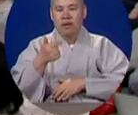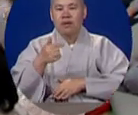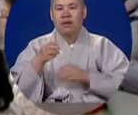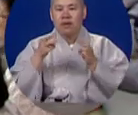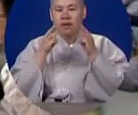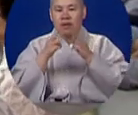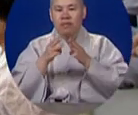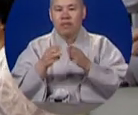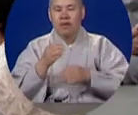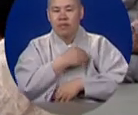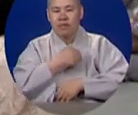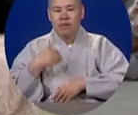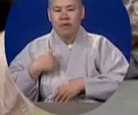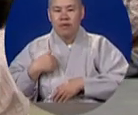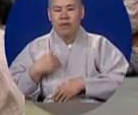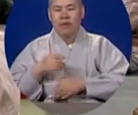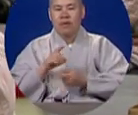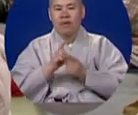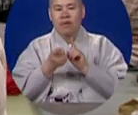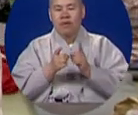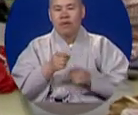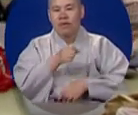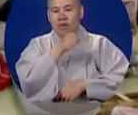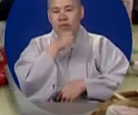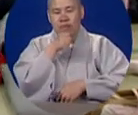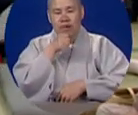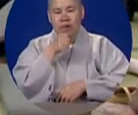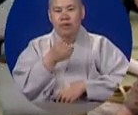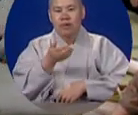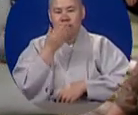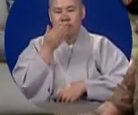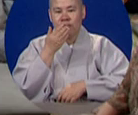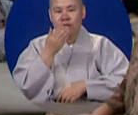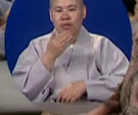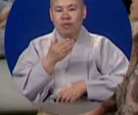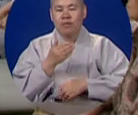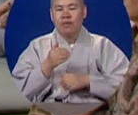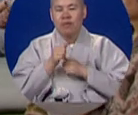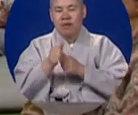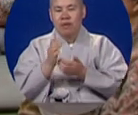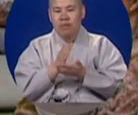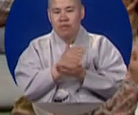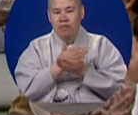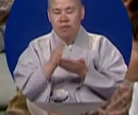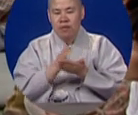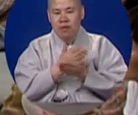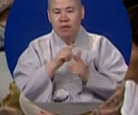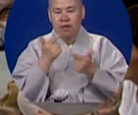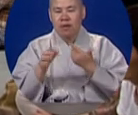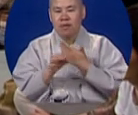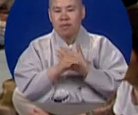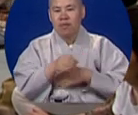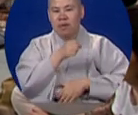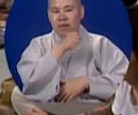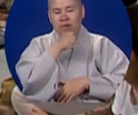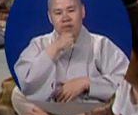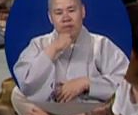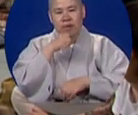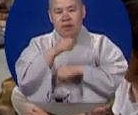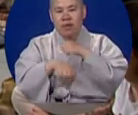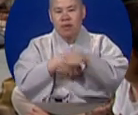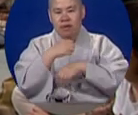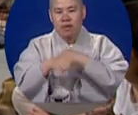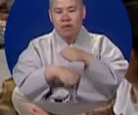맛을 보고 일체 맛을 잘 분별하되 따라서 분별을 일으키지 않으면 맛에서 자제를 얻고